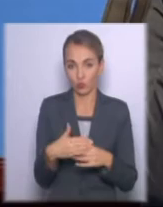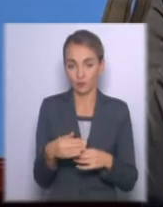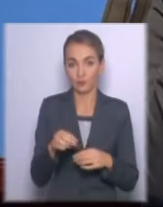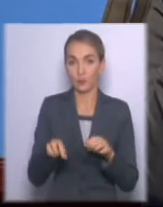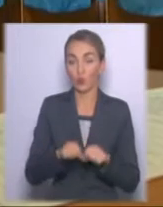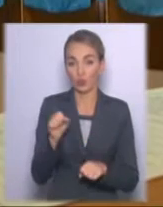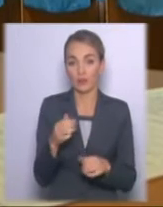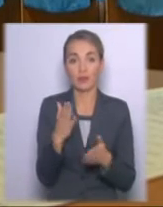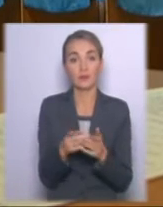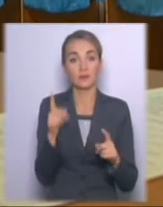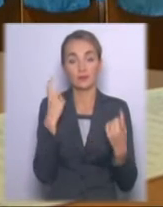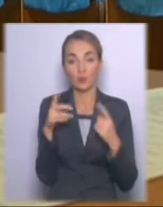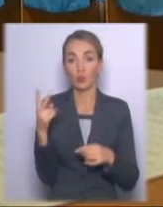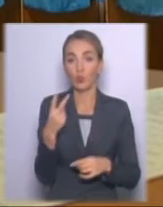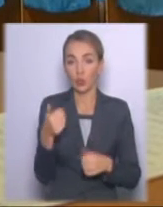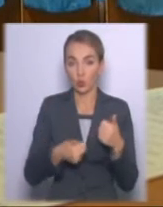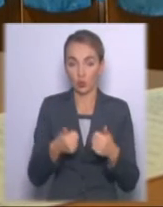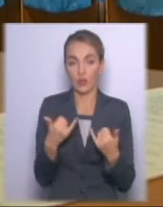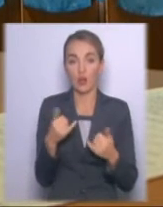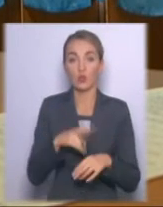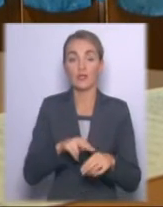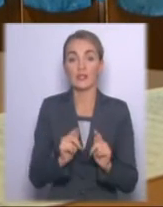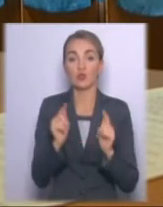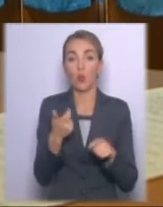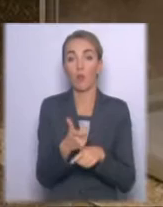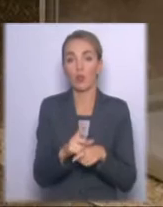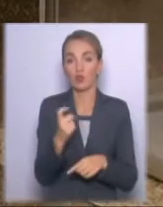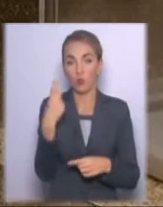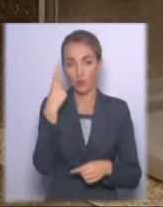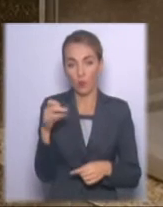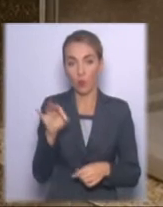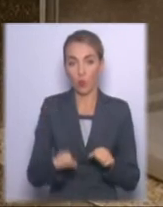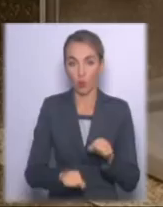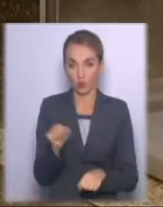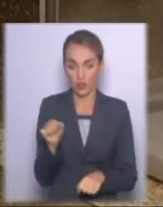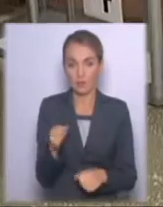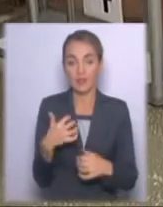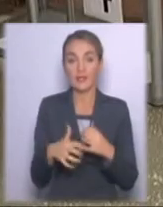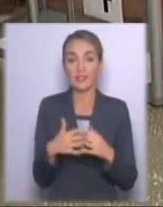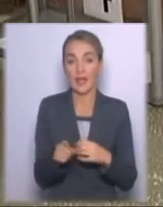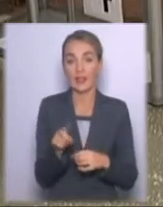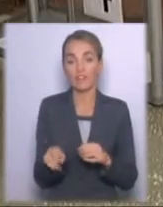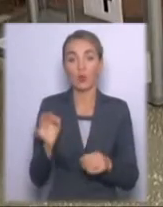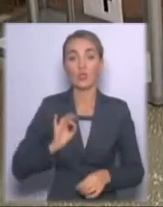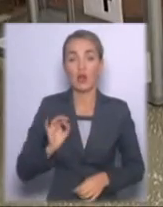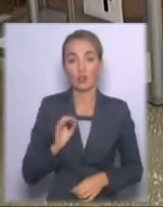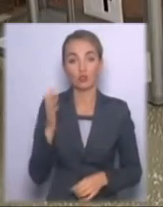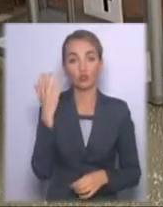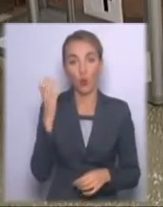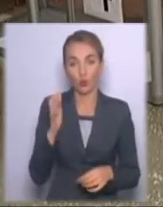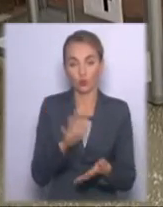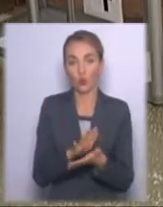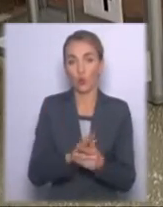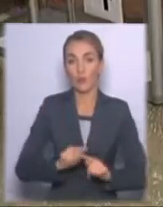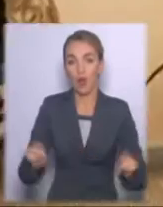уже є інформація і про другий тур. Наразі до міліції надійшло понад 100 повідомлень про порушення. Серед них – використання чорного піару в